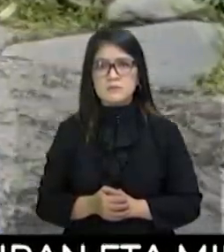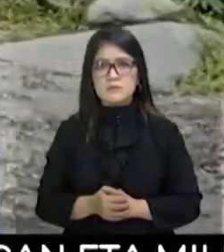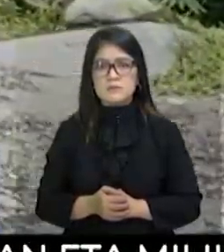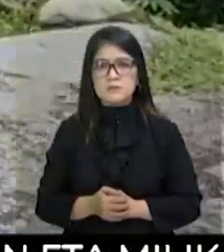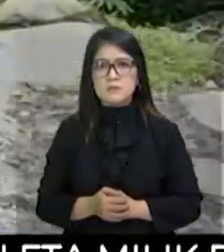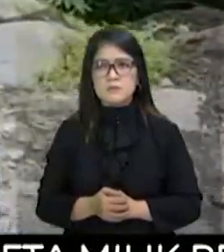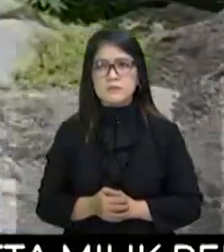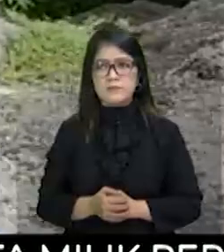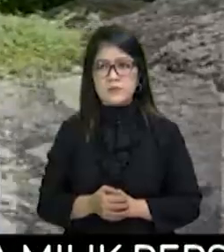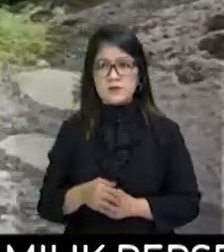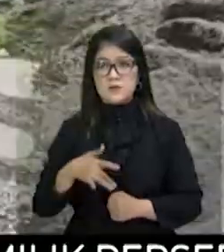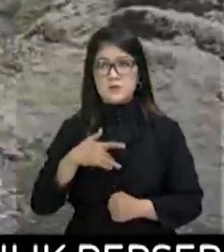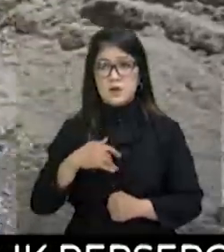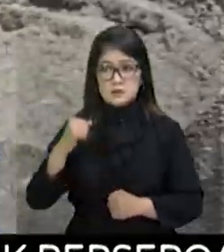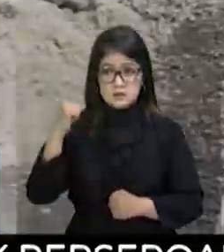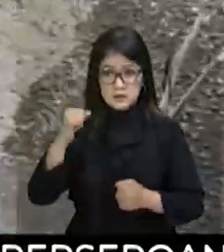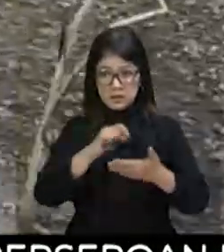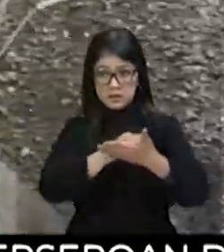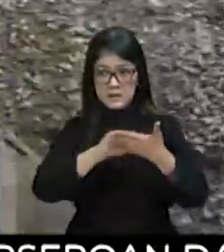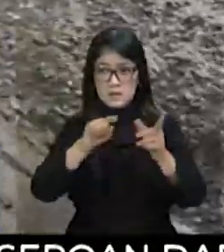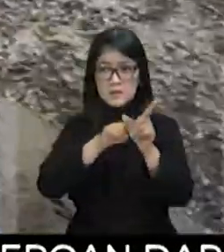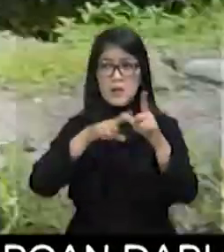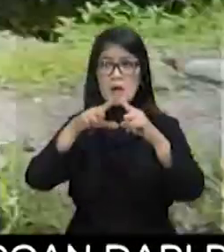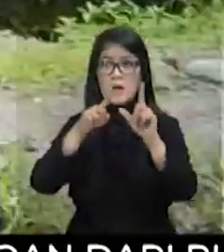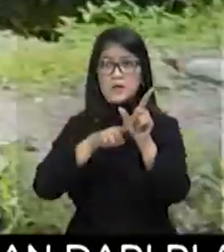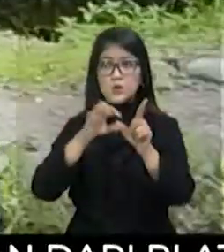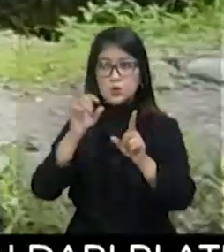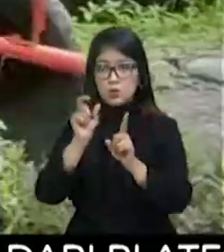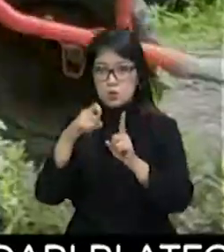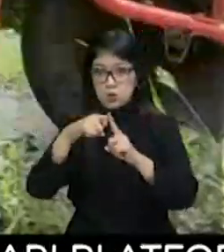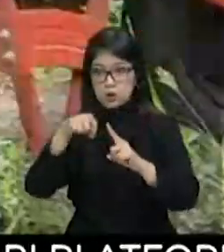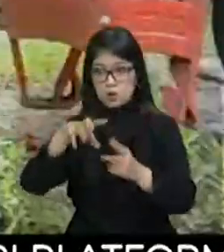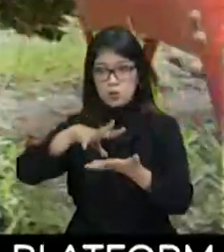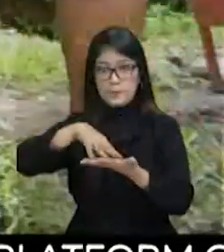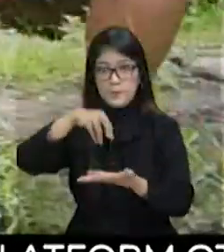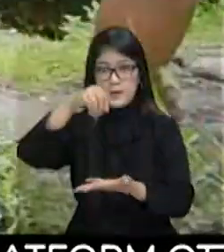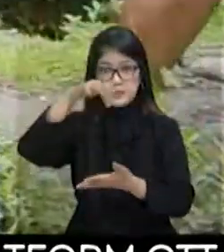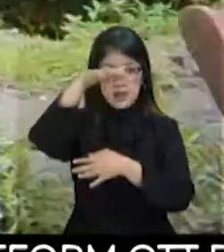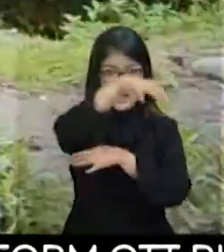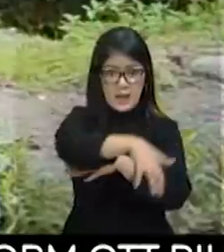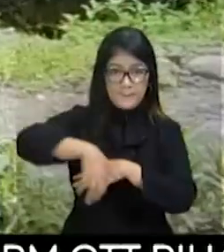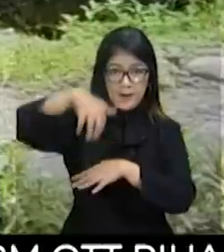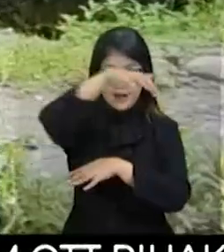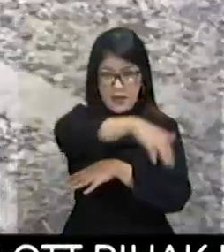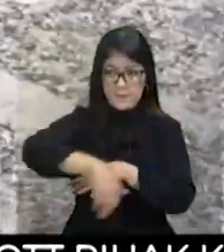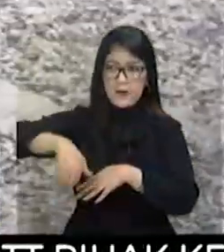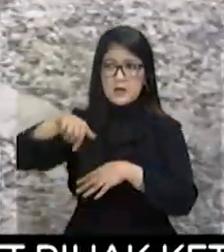Dengan penuh semangat, Yayu warga desa Jelok Boyolali menambang pasir di Sungai Gandul, wilayah Gunung Merapi, Boyolali, Jawa